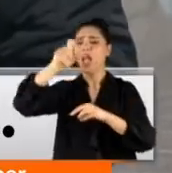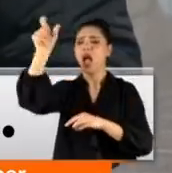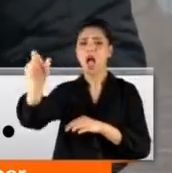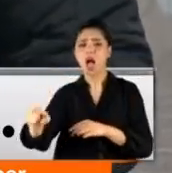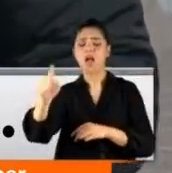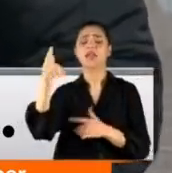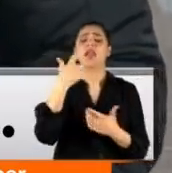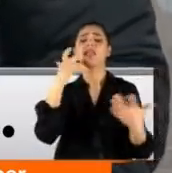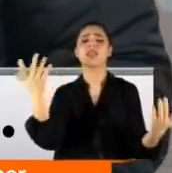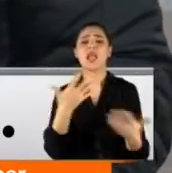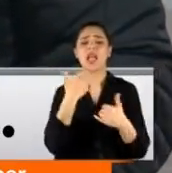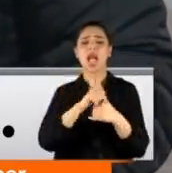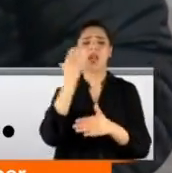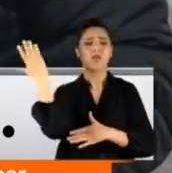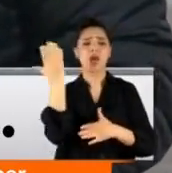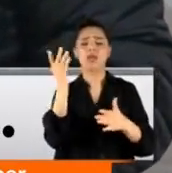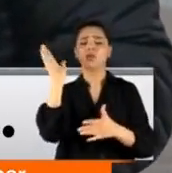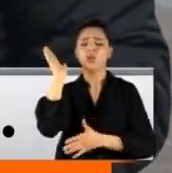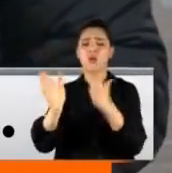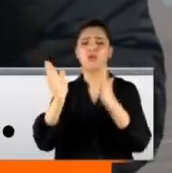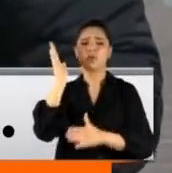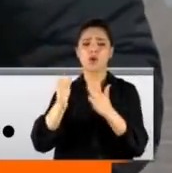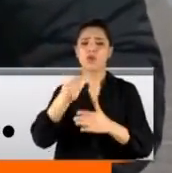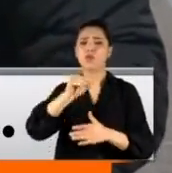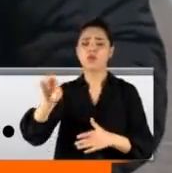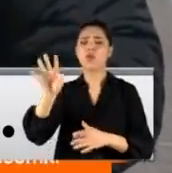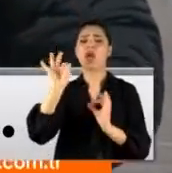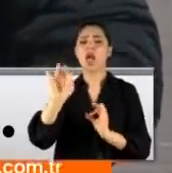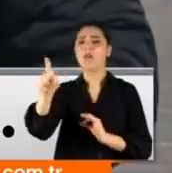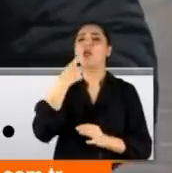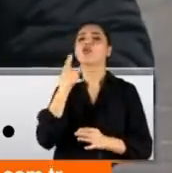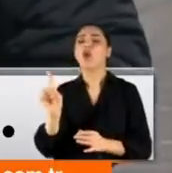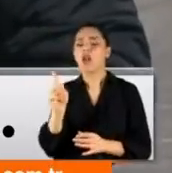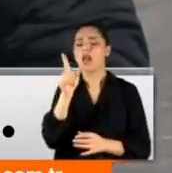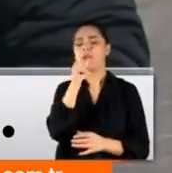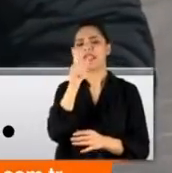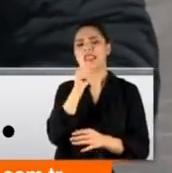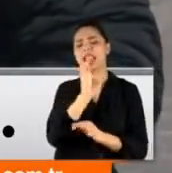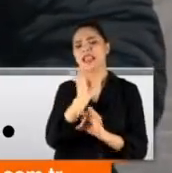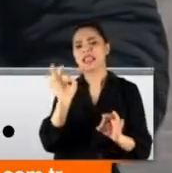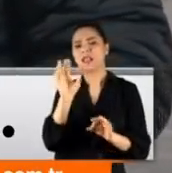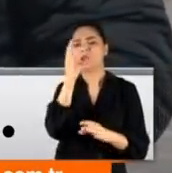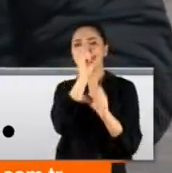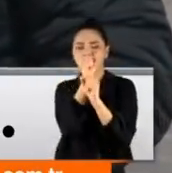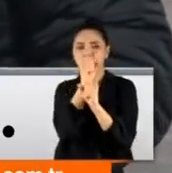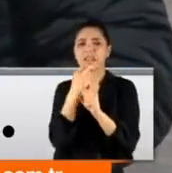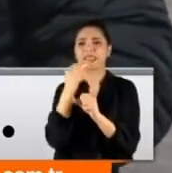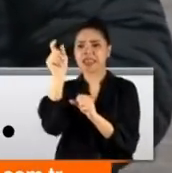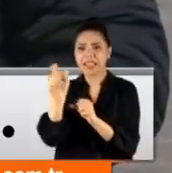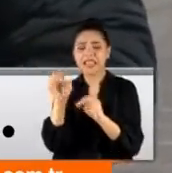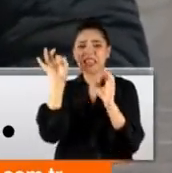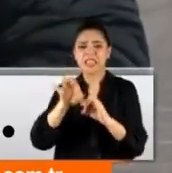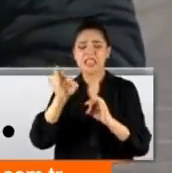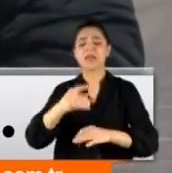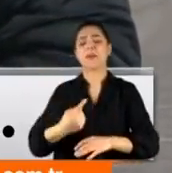yıllarca eşinden dayak yedi ve bunu çocuklarından birçok kez sakladı. İşte son şiddet olayından sonra da çocuklara dayanamadı